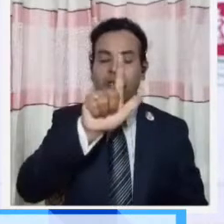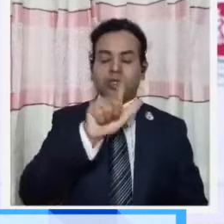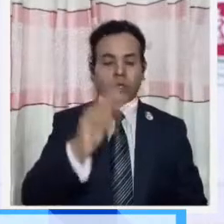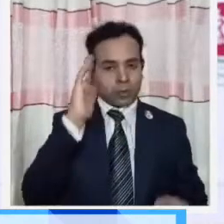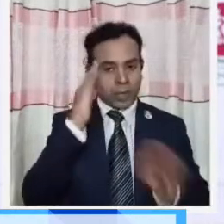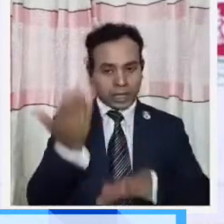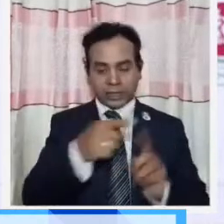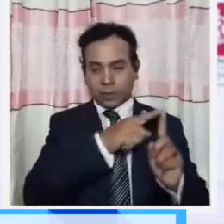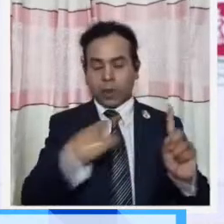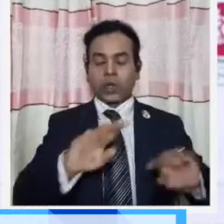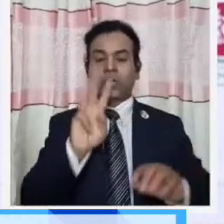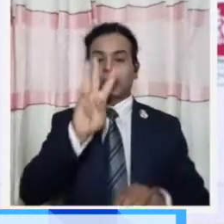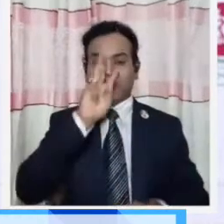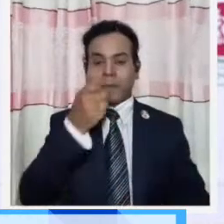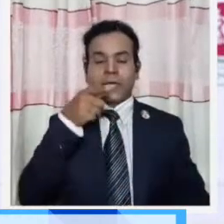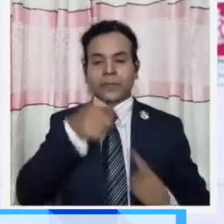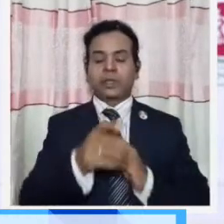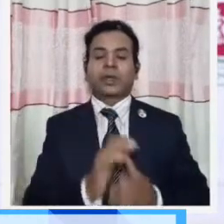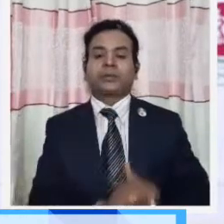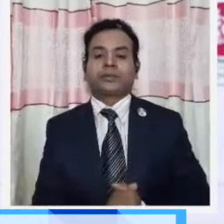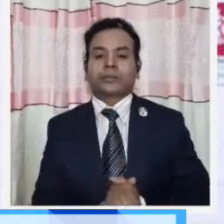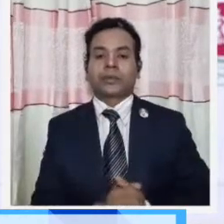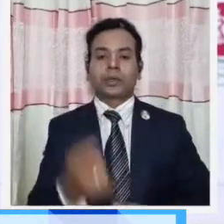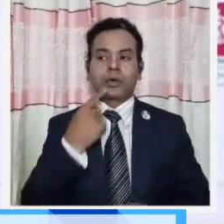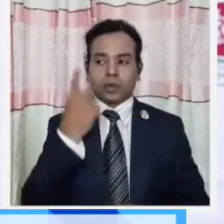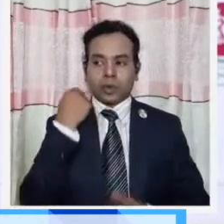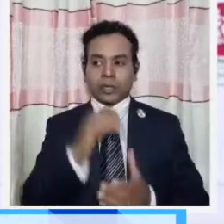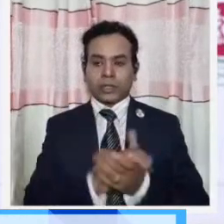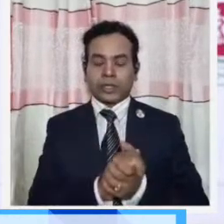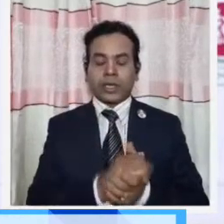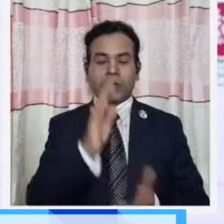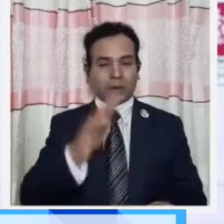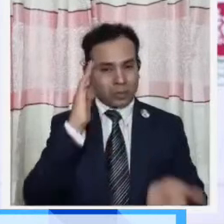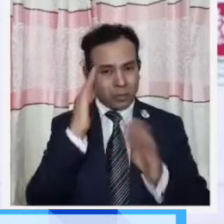২৯.৭৩%, এবং ষাটোর্ধ্ব ১,০৯৭ জন